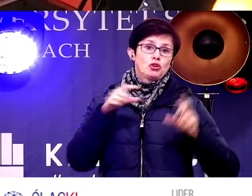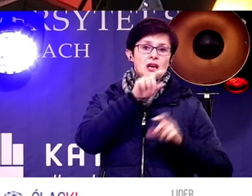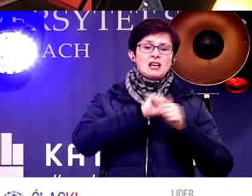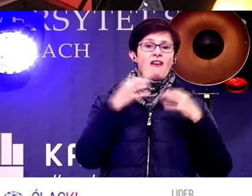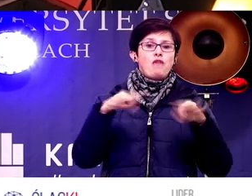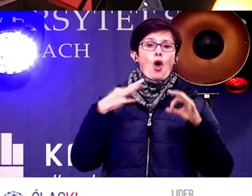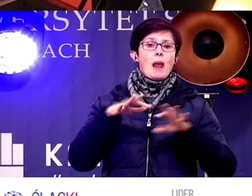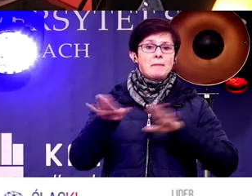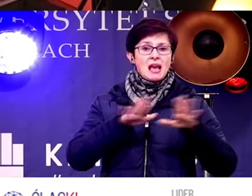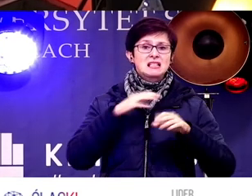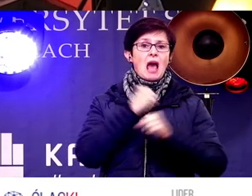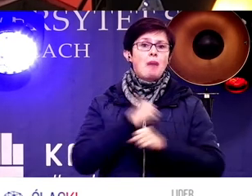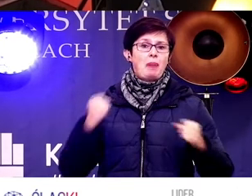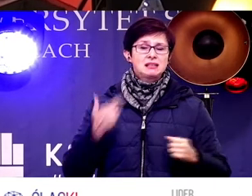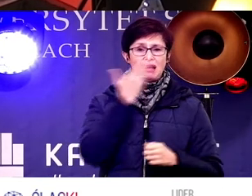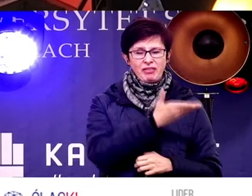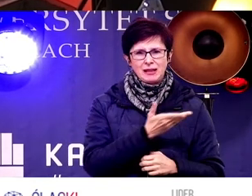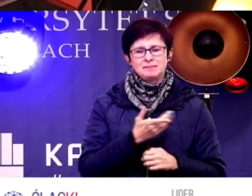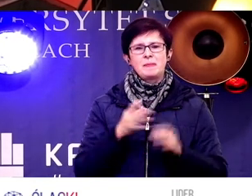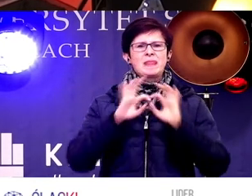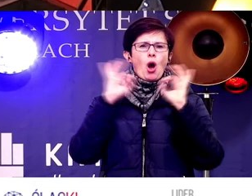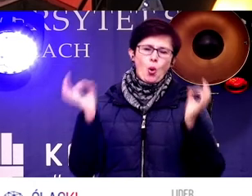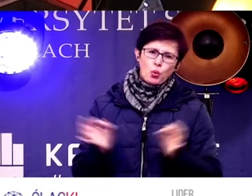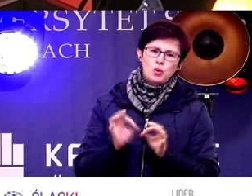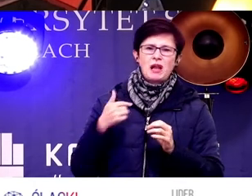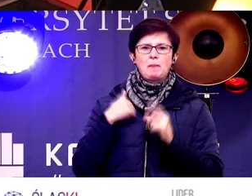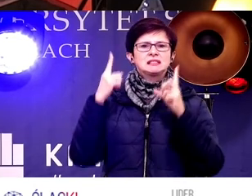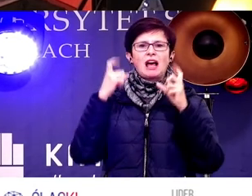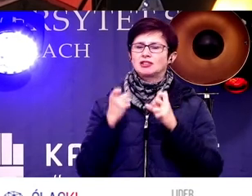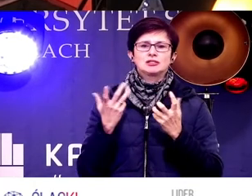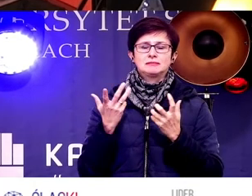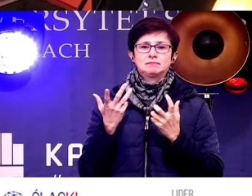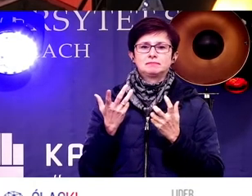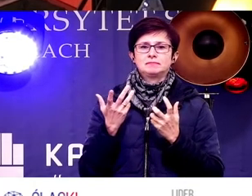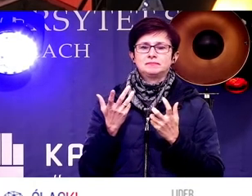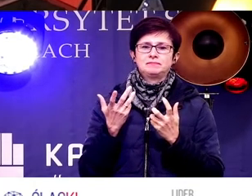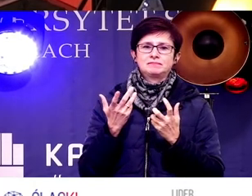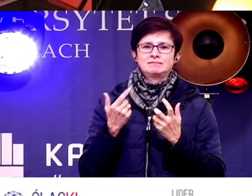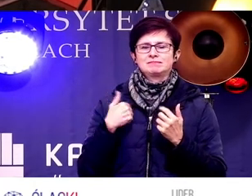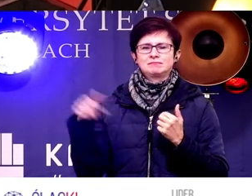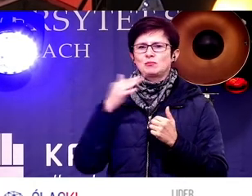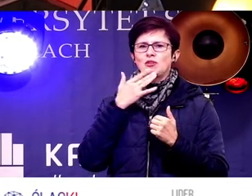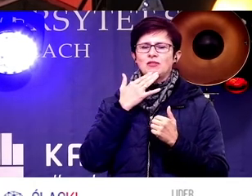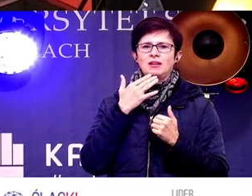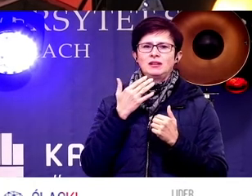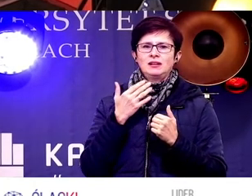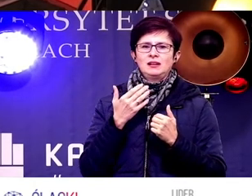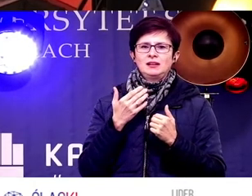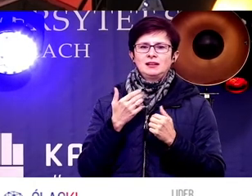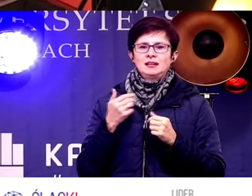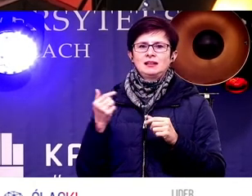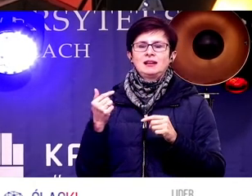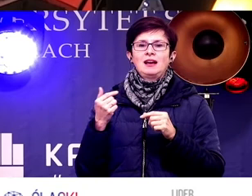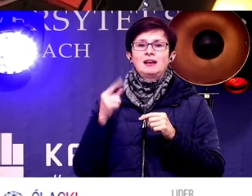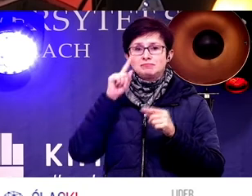tej ambasadzie. Więc na ogół zaczynamy, jeżeli gdzieś mamy jechać, to na ogół, jak to my mówimy, dokąd się nie siedzi w samolocie, to tam się